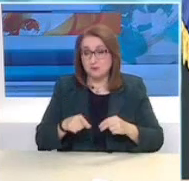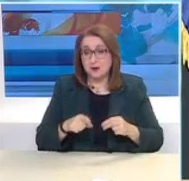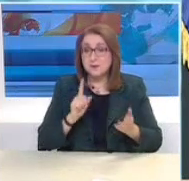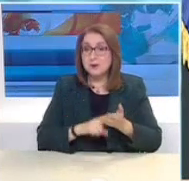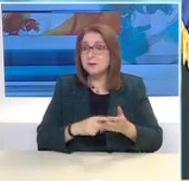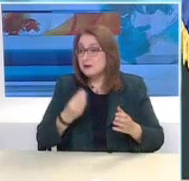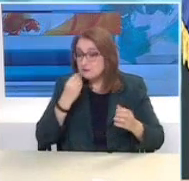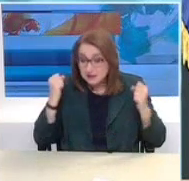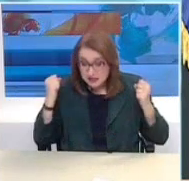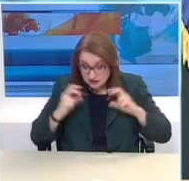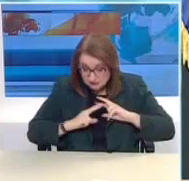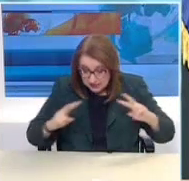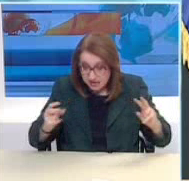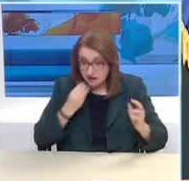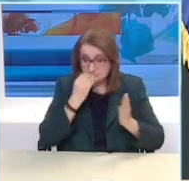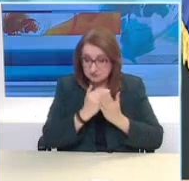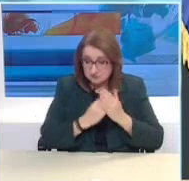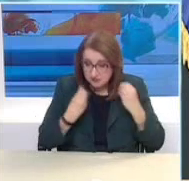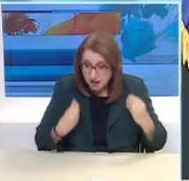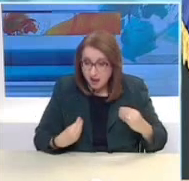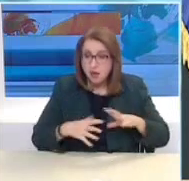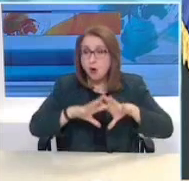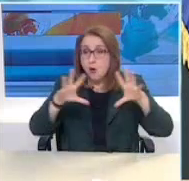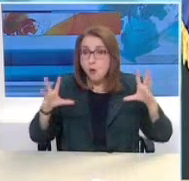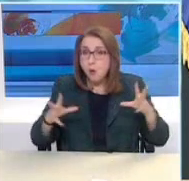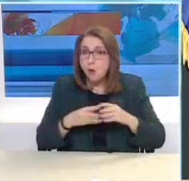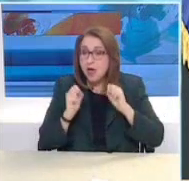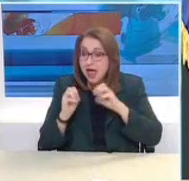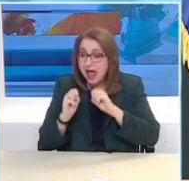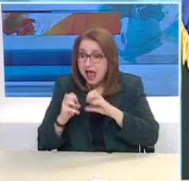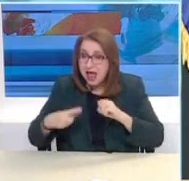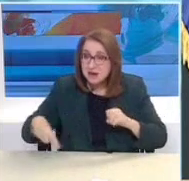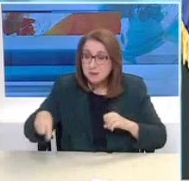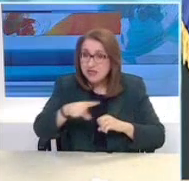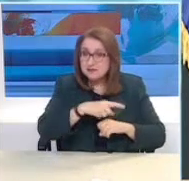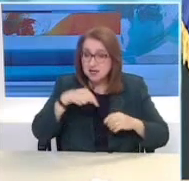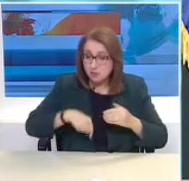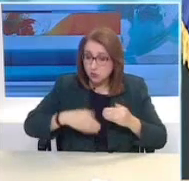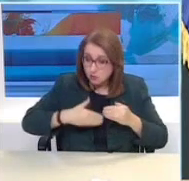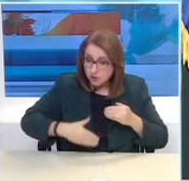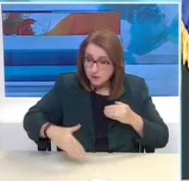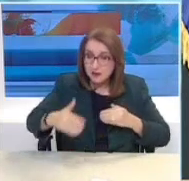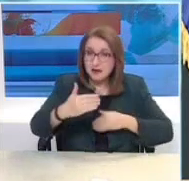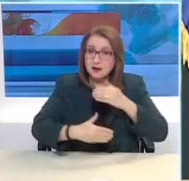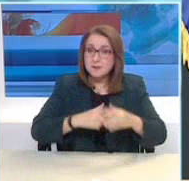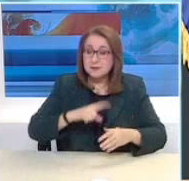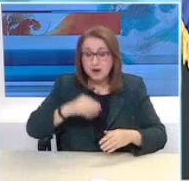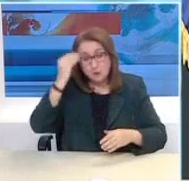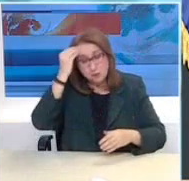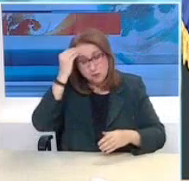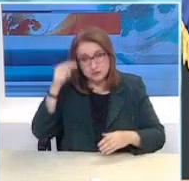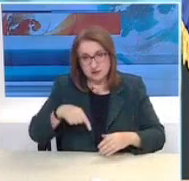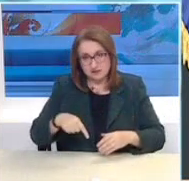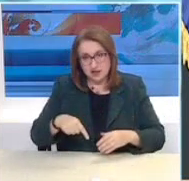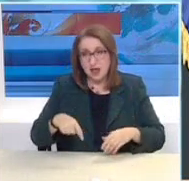συνθήκες υγιεινής, που πρέπει να είναι και στα αντικείμενα εκπαίδευσης όλων μας από εδώ και μπρος για όλες τις γενιές, αλλά αποτελούν και προτεραιότητα